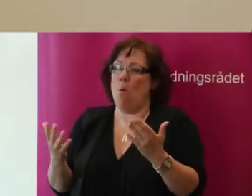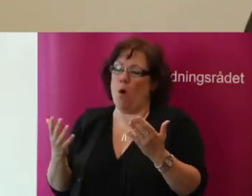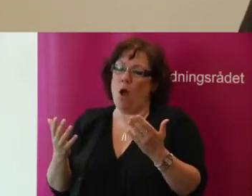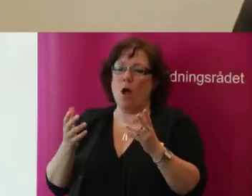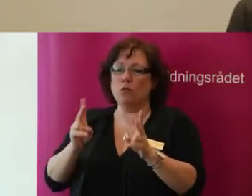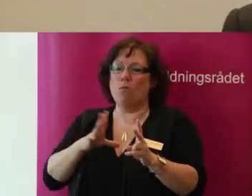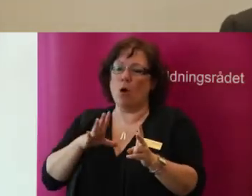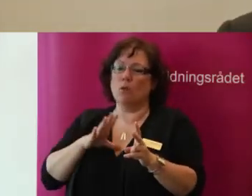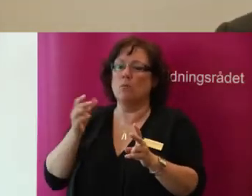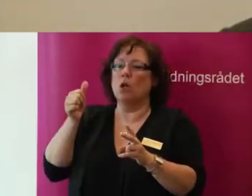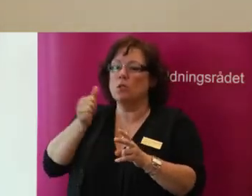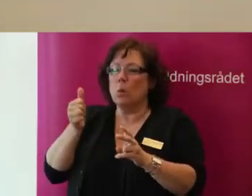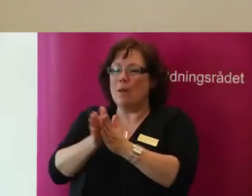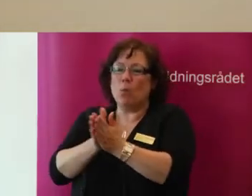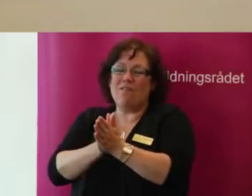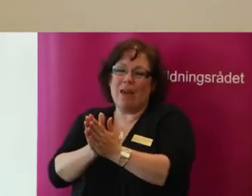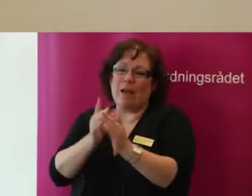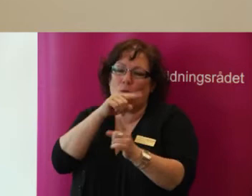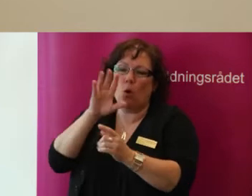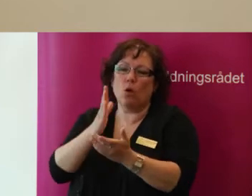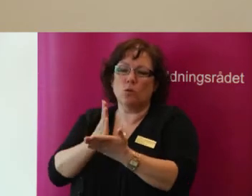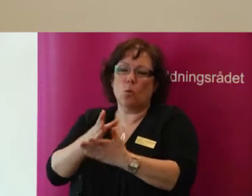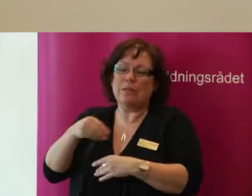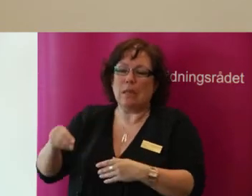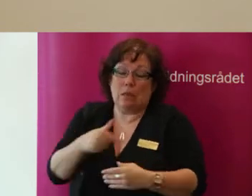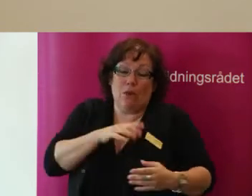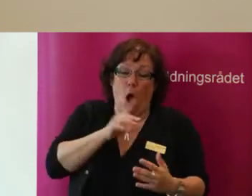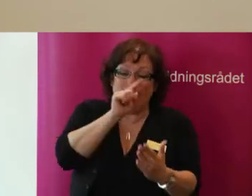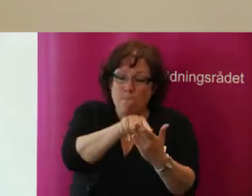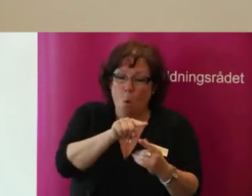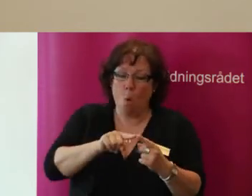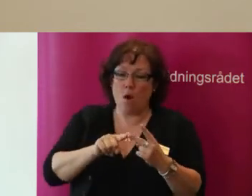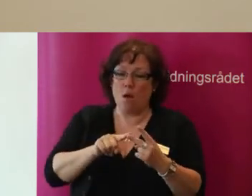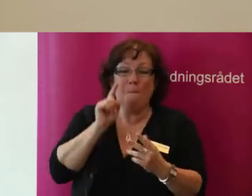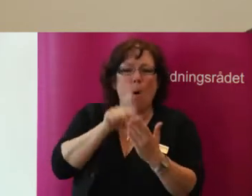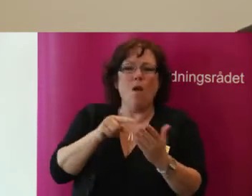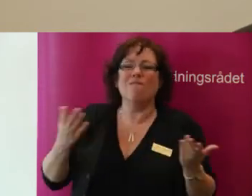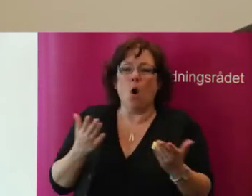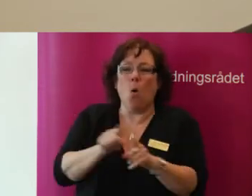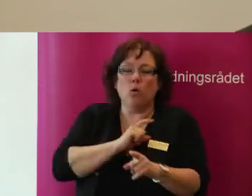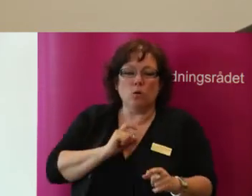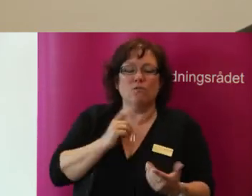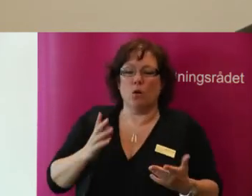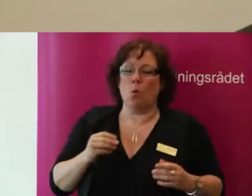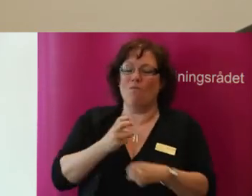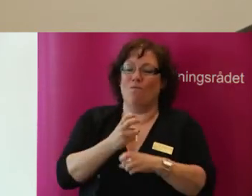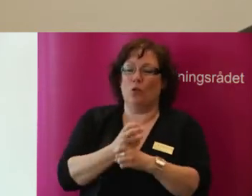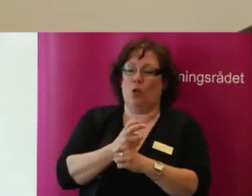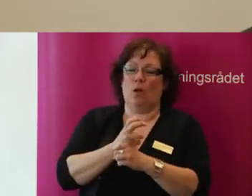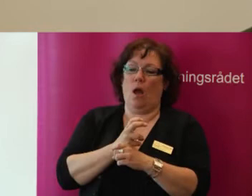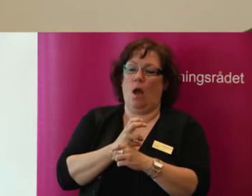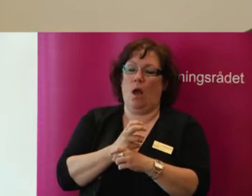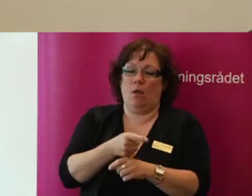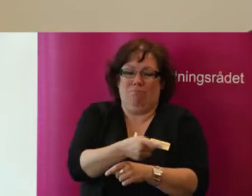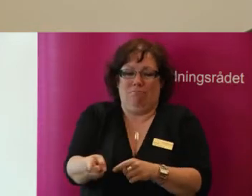studiemotiverade folkhögskoleinsatser, och satt upp mål. Och vårt mål är att försöka ge de här de absolut